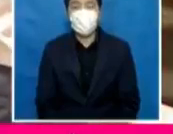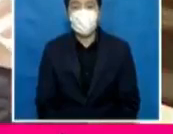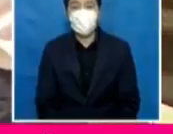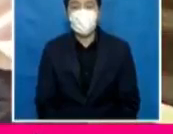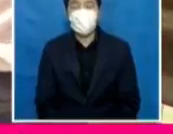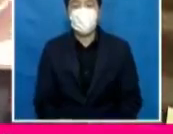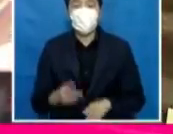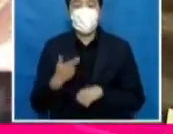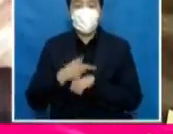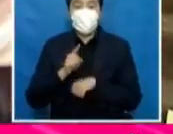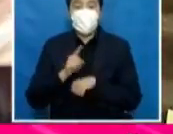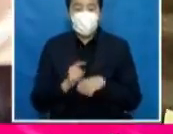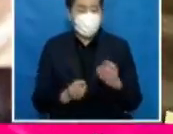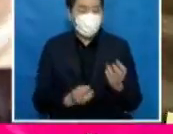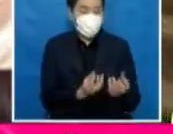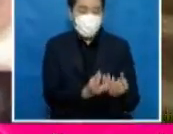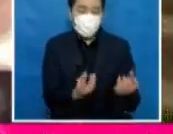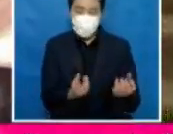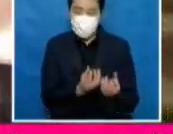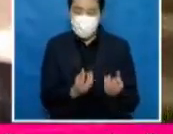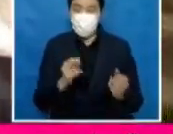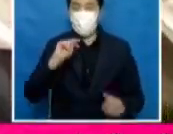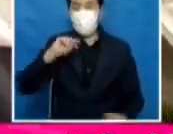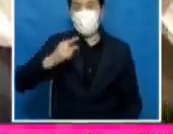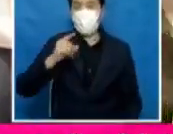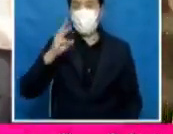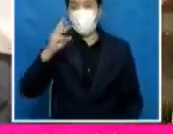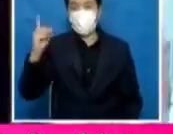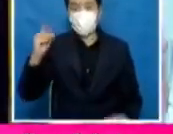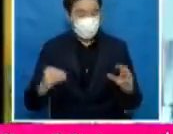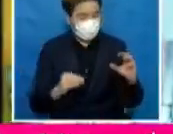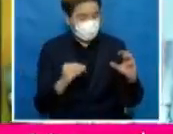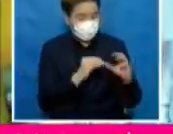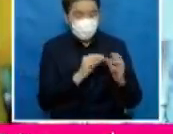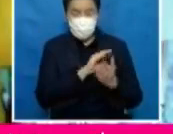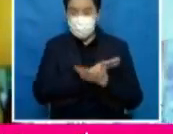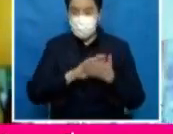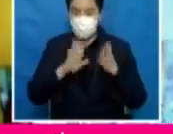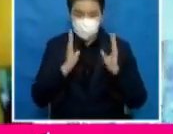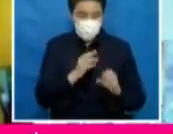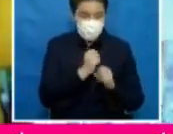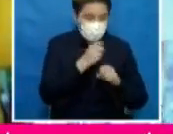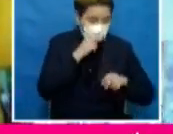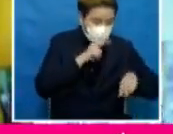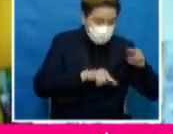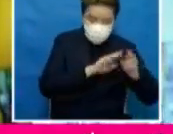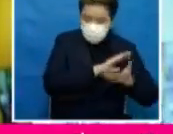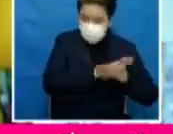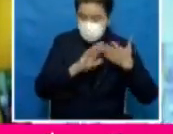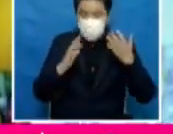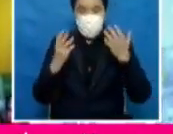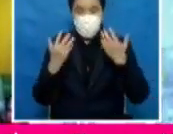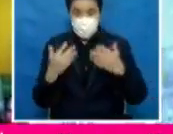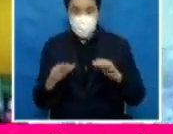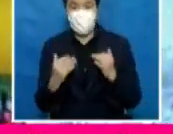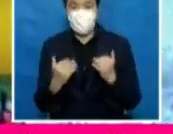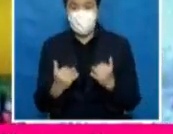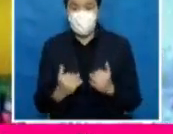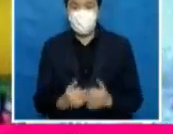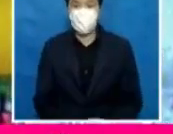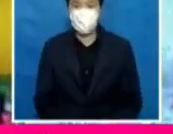ท่านประธานกรรมการได้ตรวจสอบลูกบอลแสดงงวดและหมวดอักษรและพนักงานได้บรรจุลูกบอลเรียบร้อยแล้วนะครับ